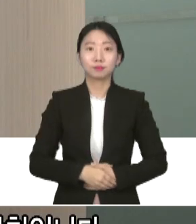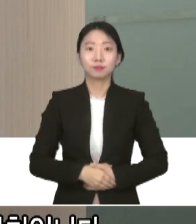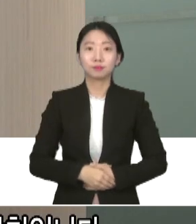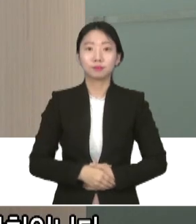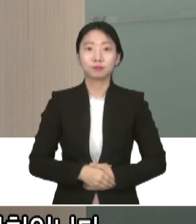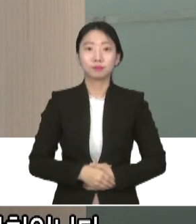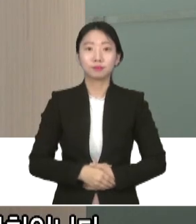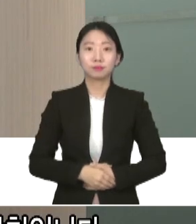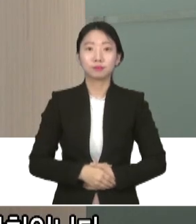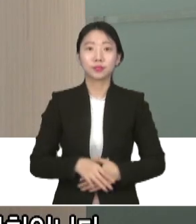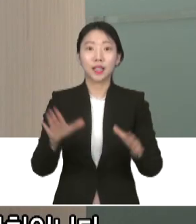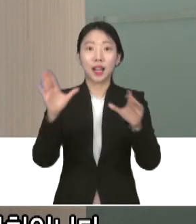방침입니다